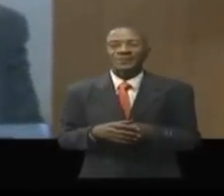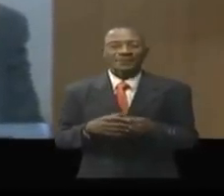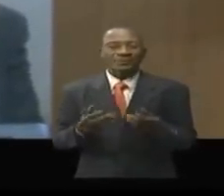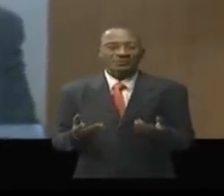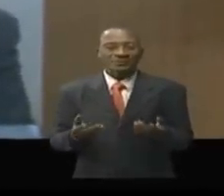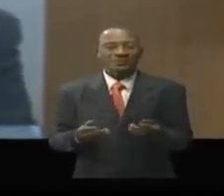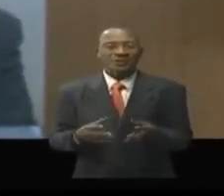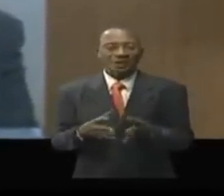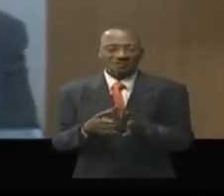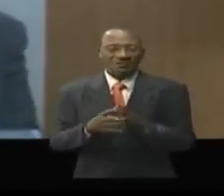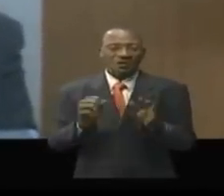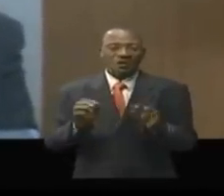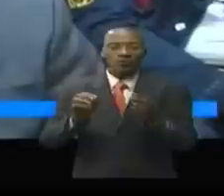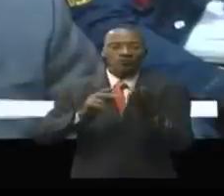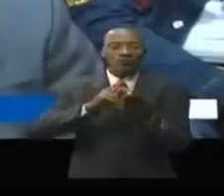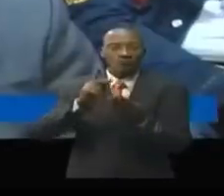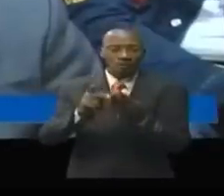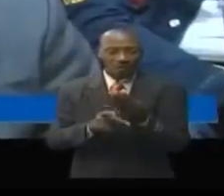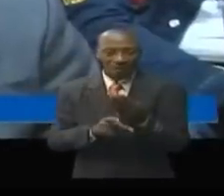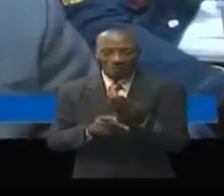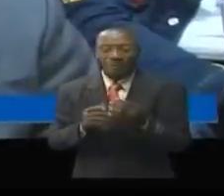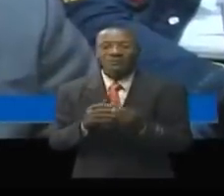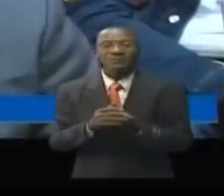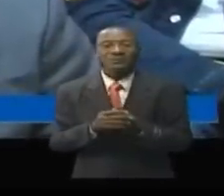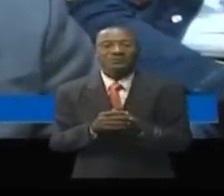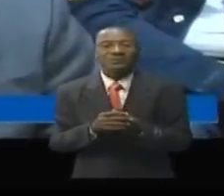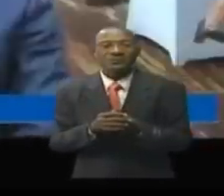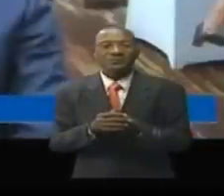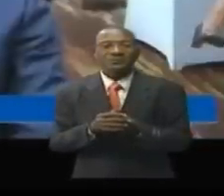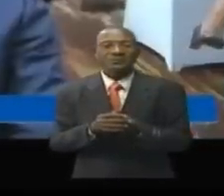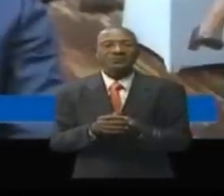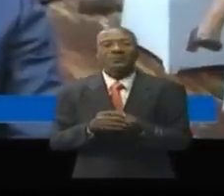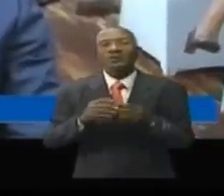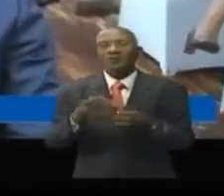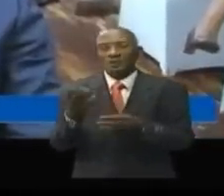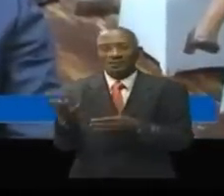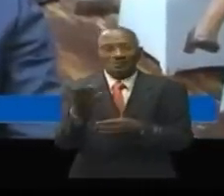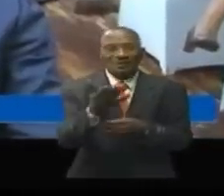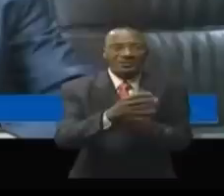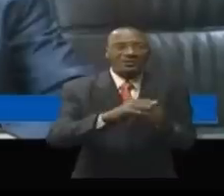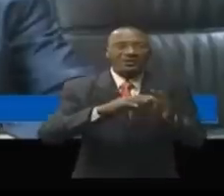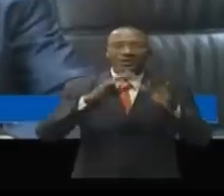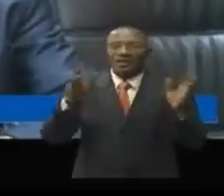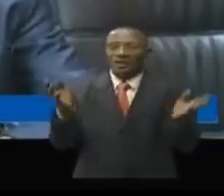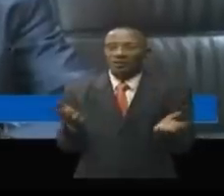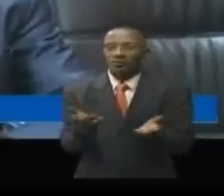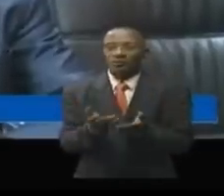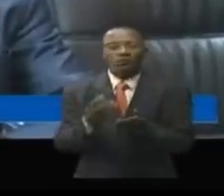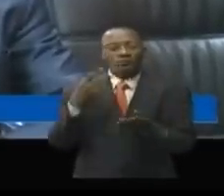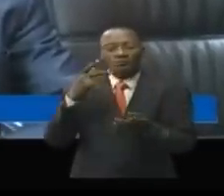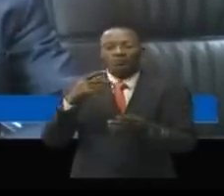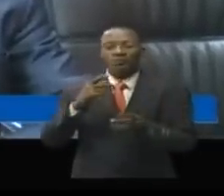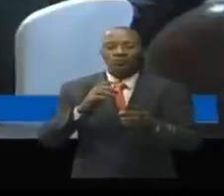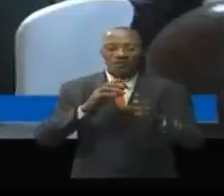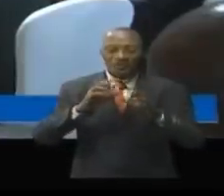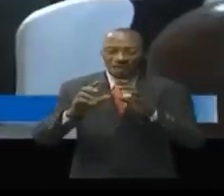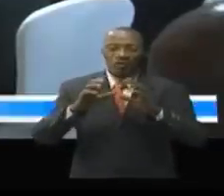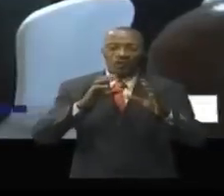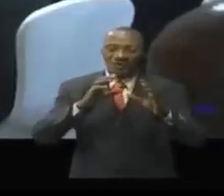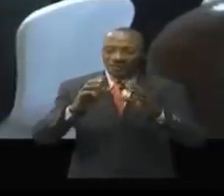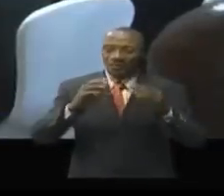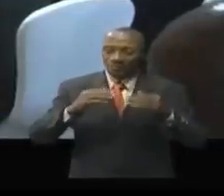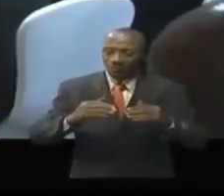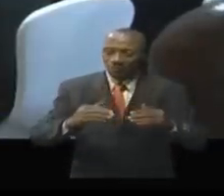et durabilité à Cobalt Institute, a appelé toutes les parties à un dialogue permanent pour la réussite de